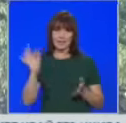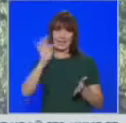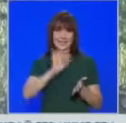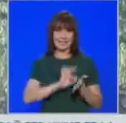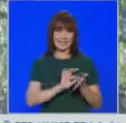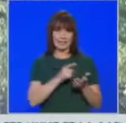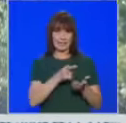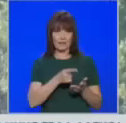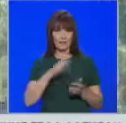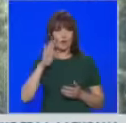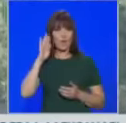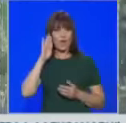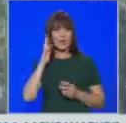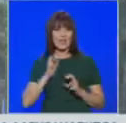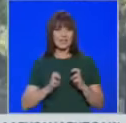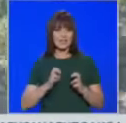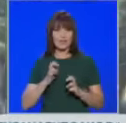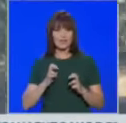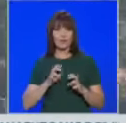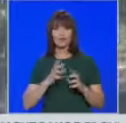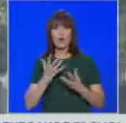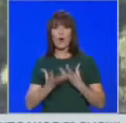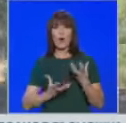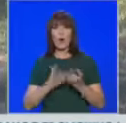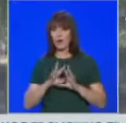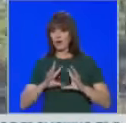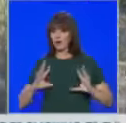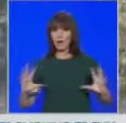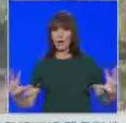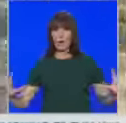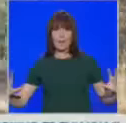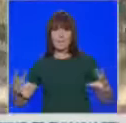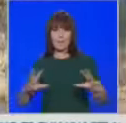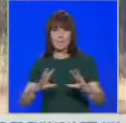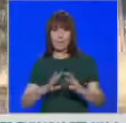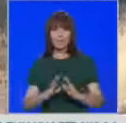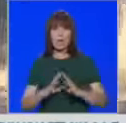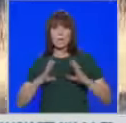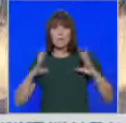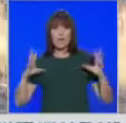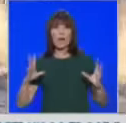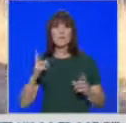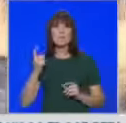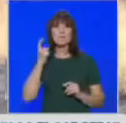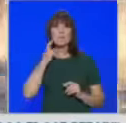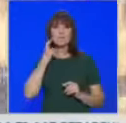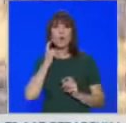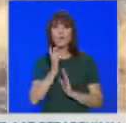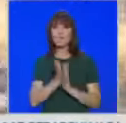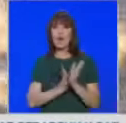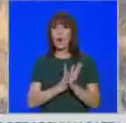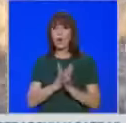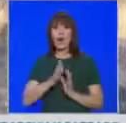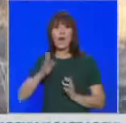него. Огънят обхваща много голяма площ, по-голямата от която е Борова гора. Според